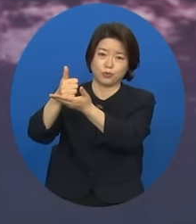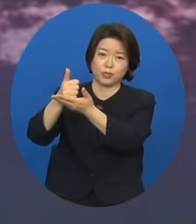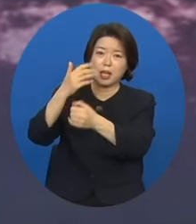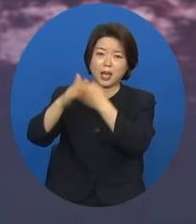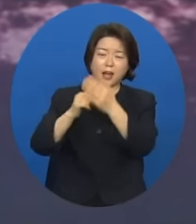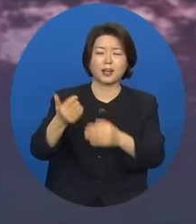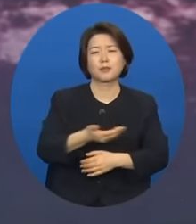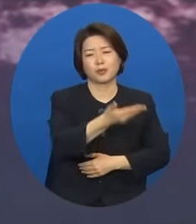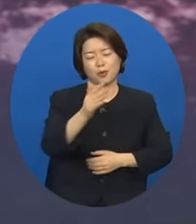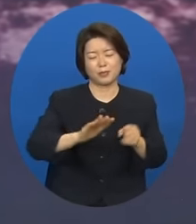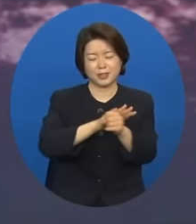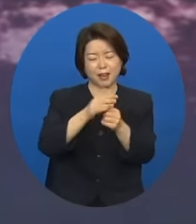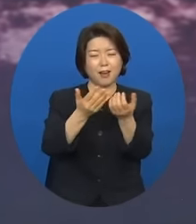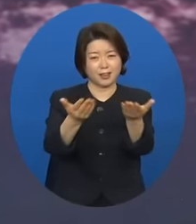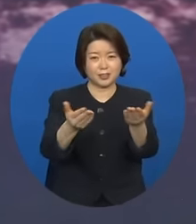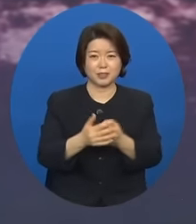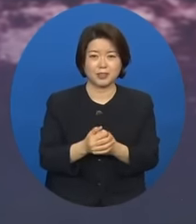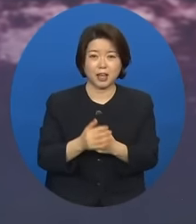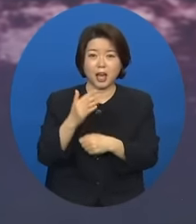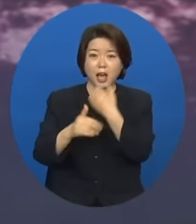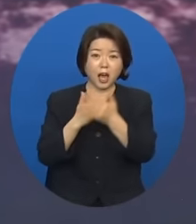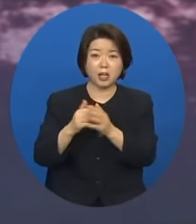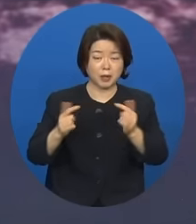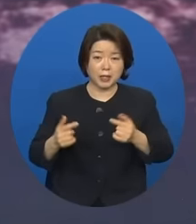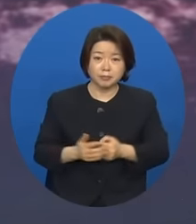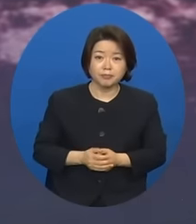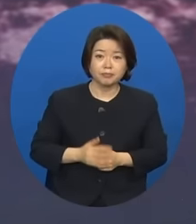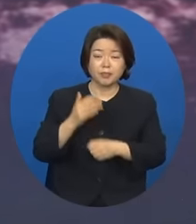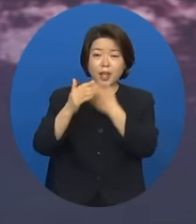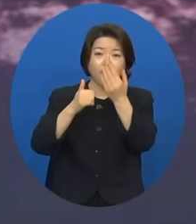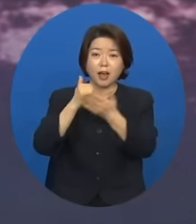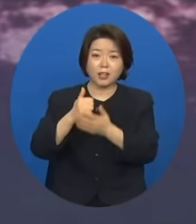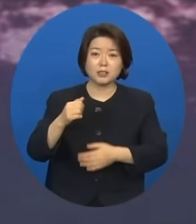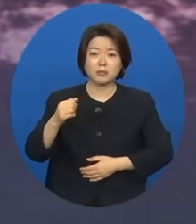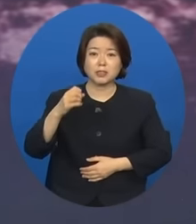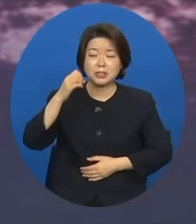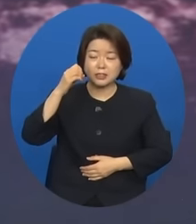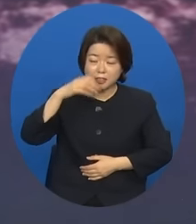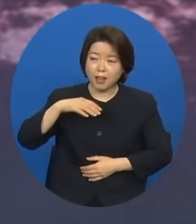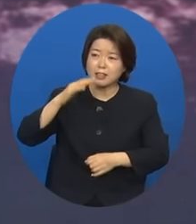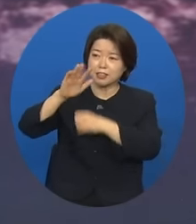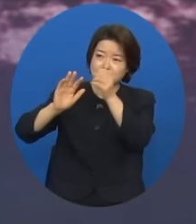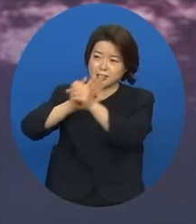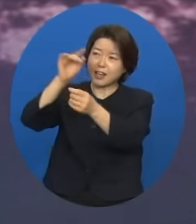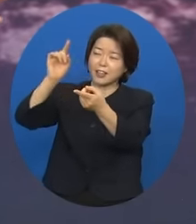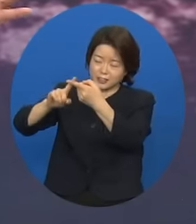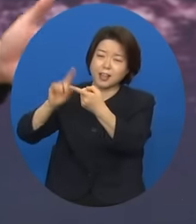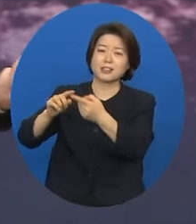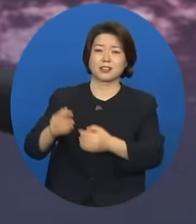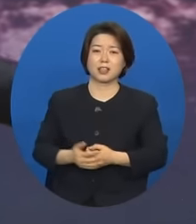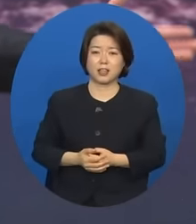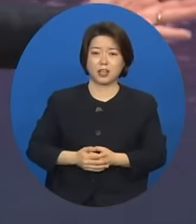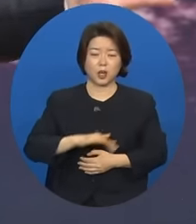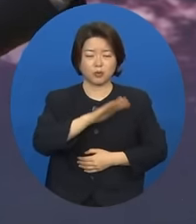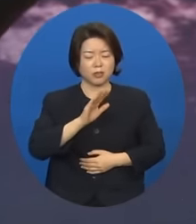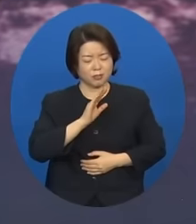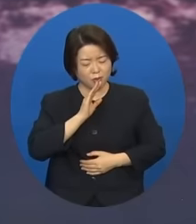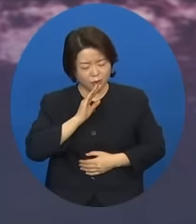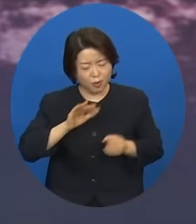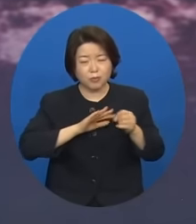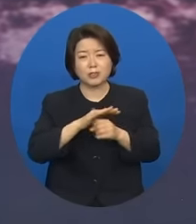여러분을 사랑하십니다 하나님은 아니 여러분 하나님은 그냥 사랑 그 자체입니다 아멘 우리를 너무나